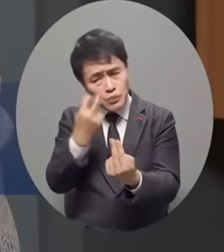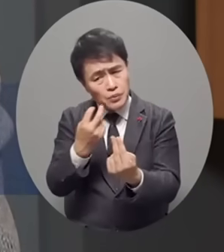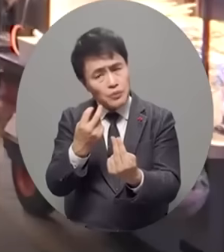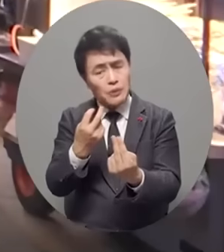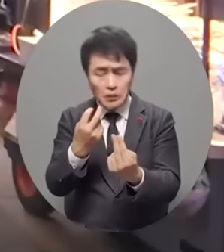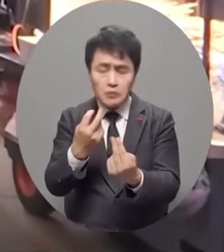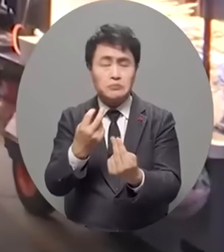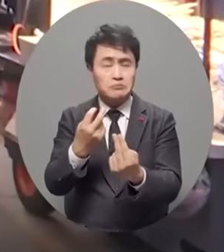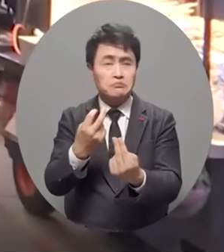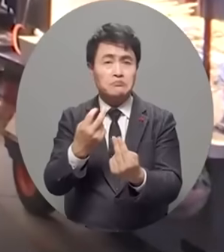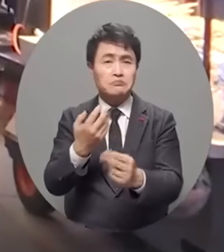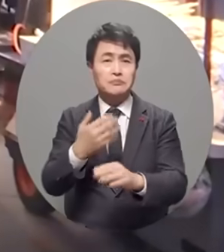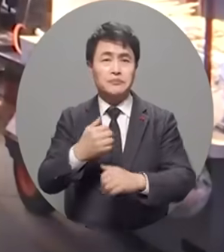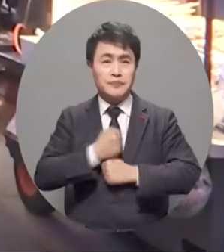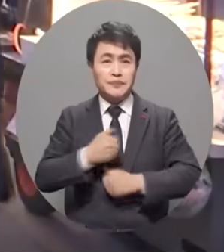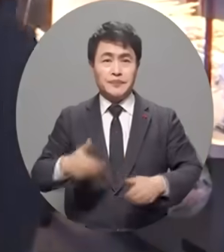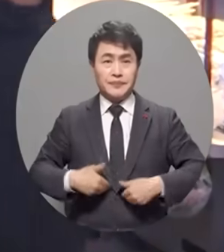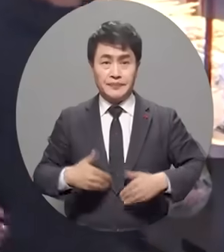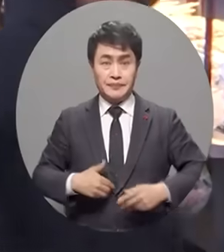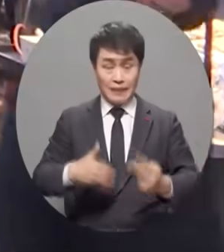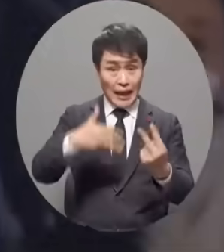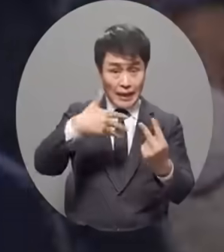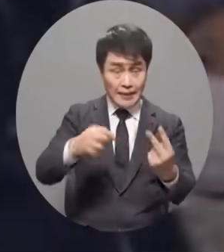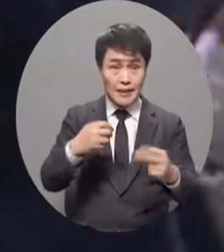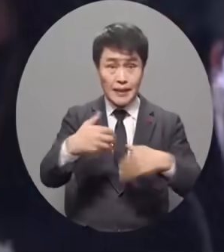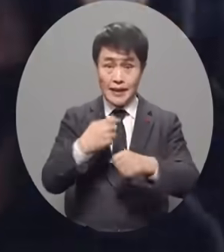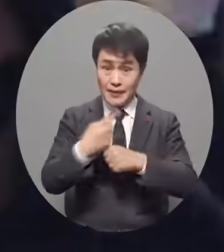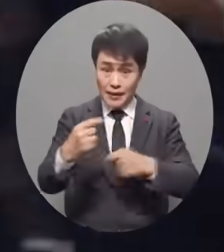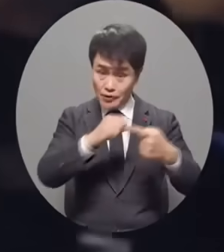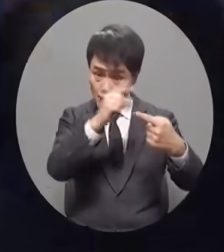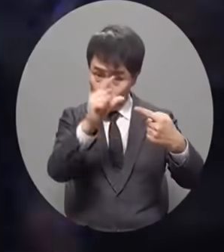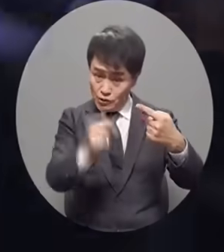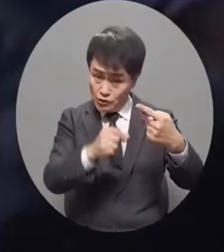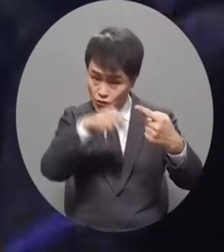있다고 MBC의 2차 패널 조사는 내년 1월 중